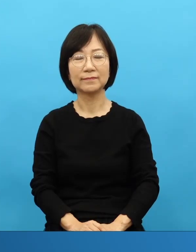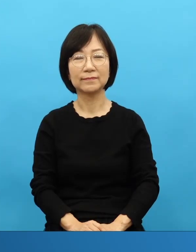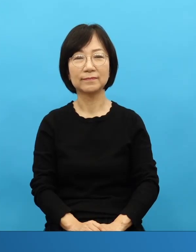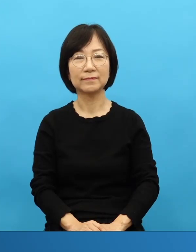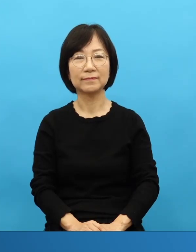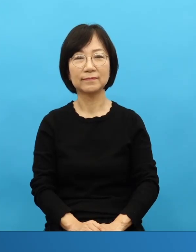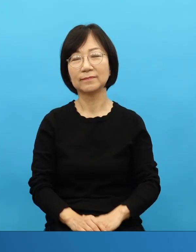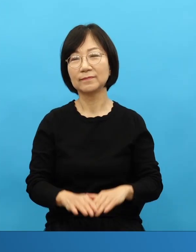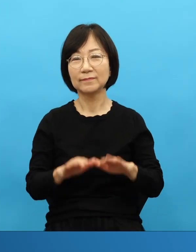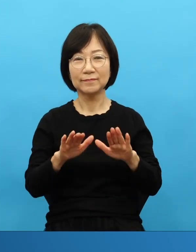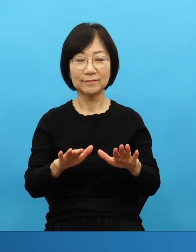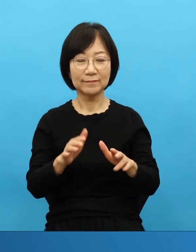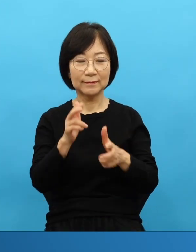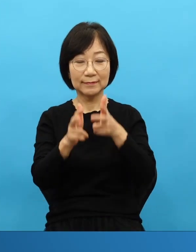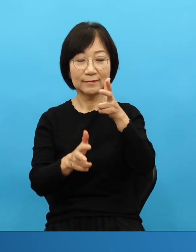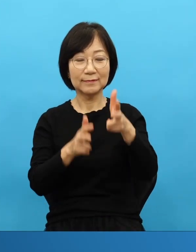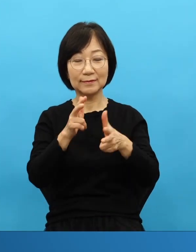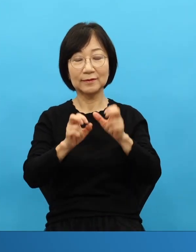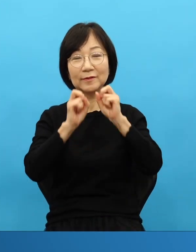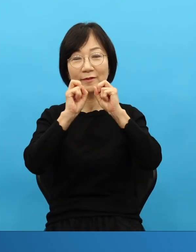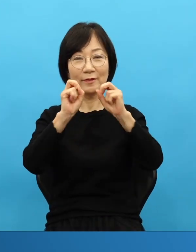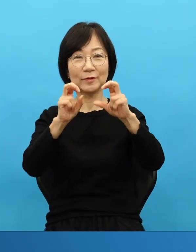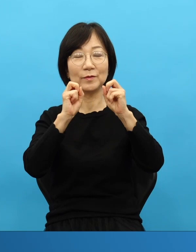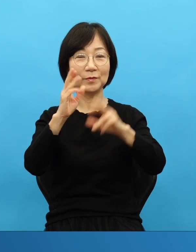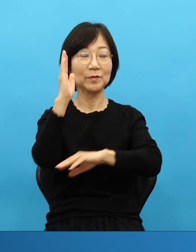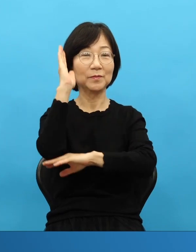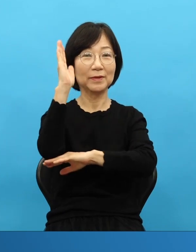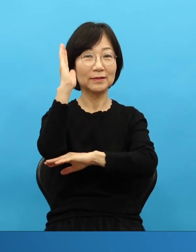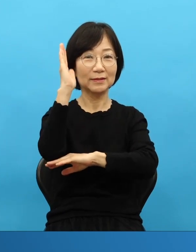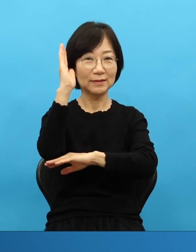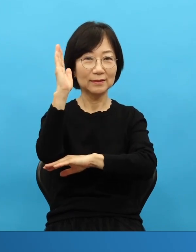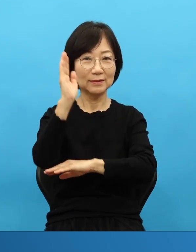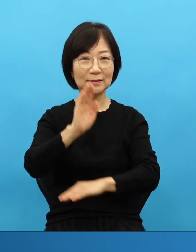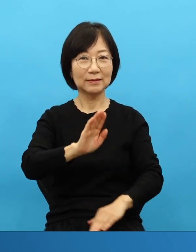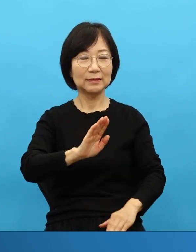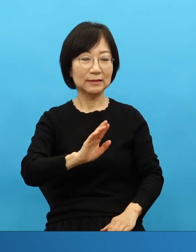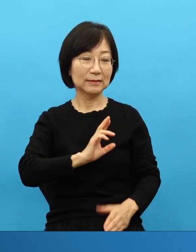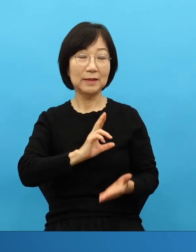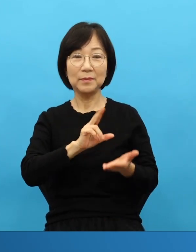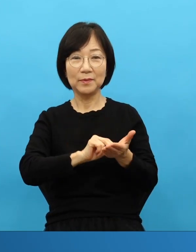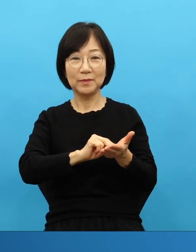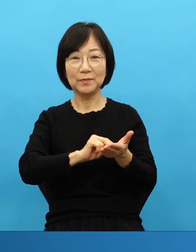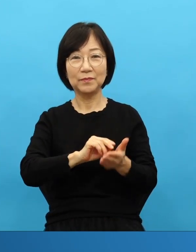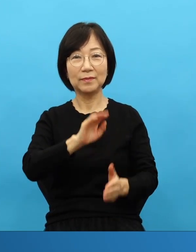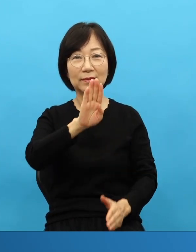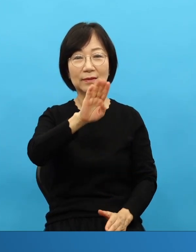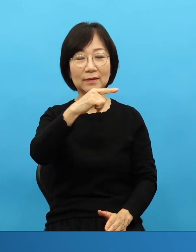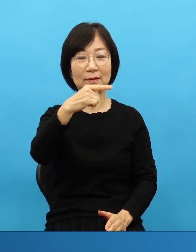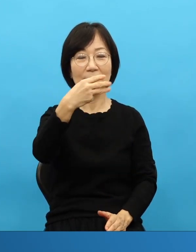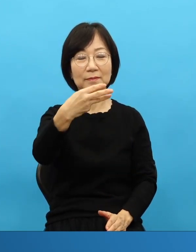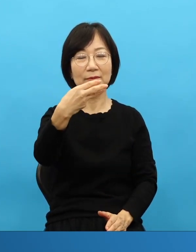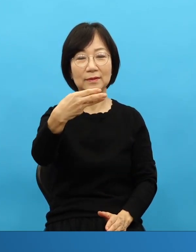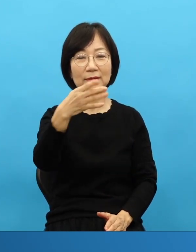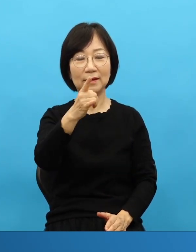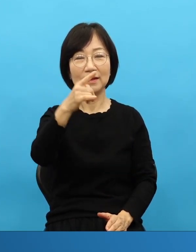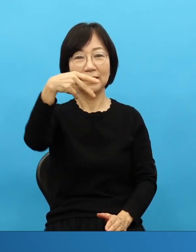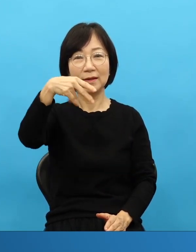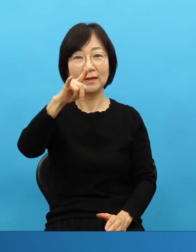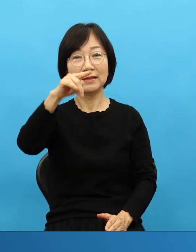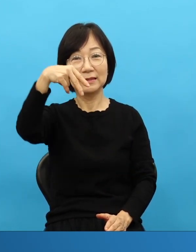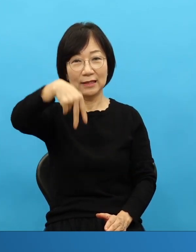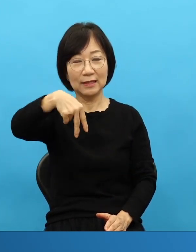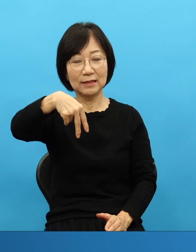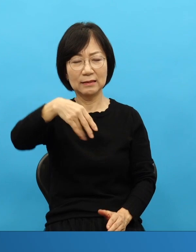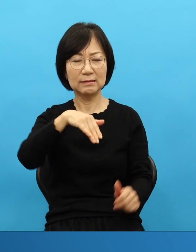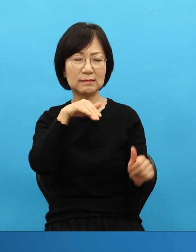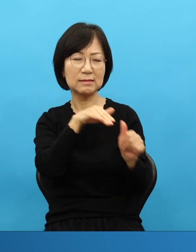이번 산업 선교 메시지는 그 블레셋을 본 산업인입니다. This week's business message are the business people who saw Philistia.